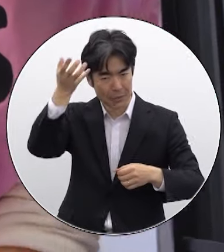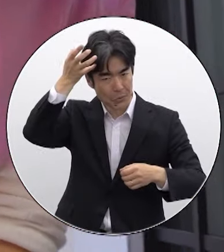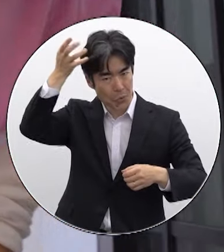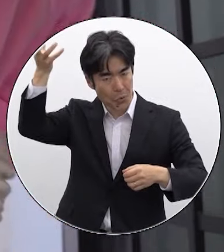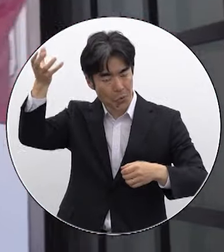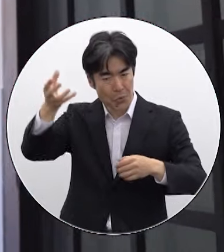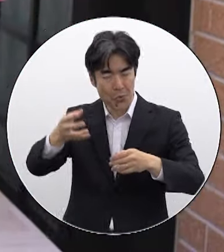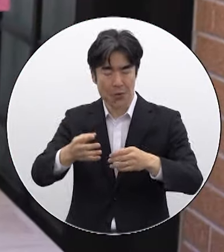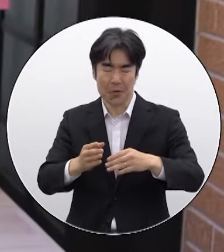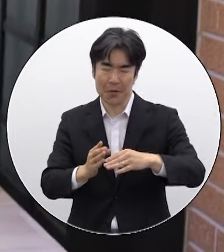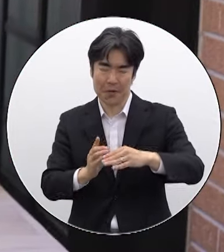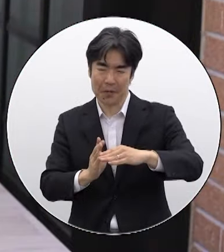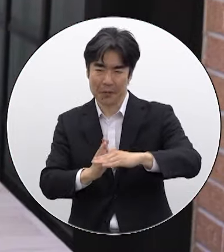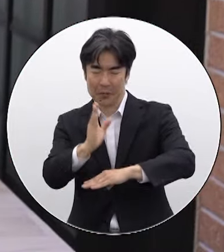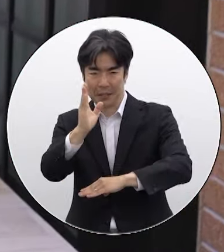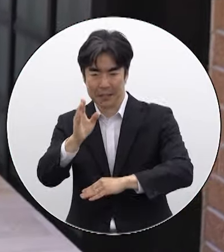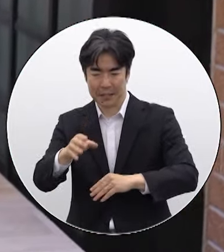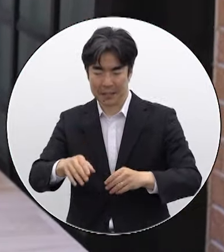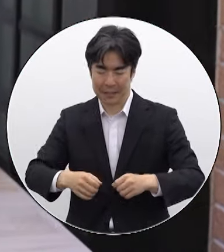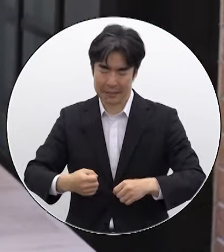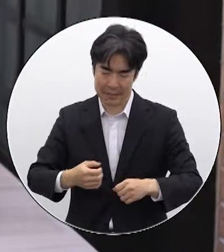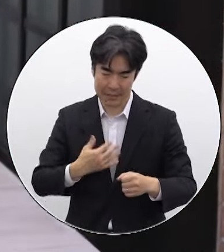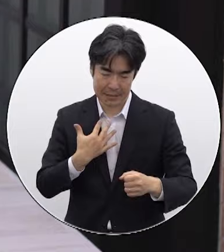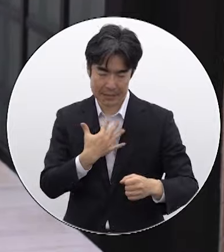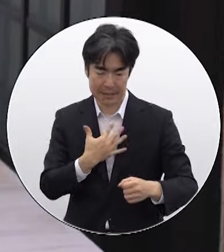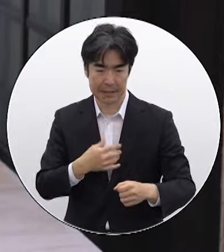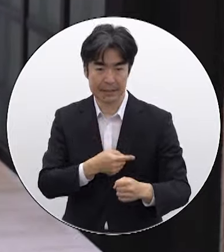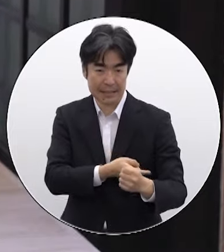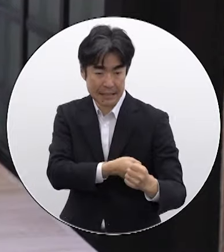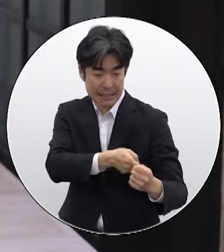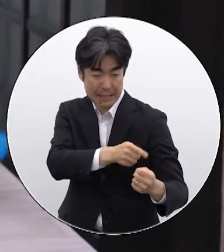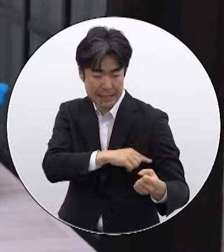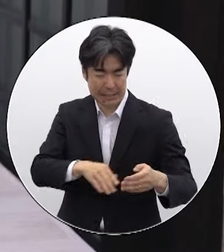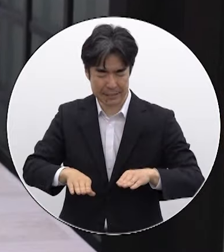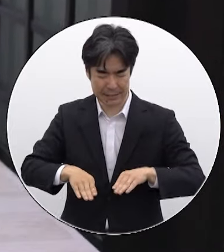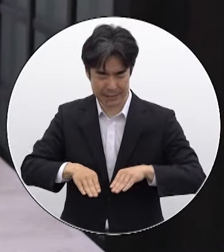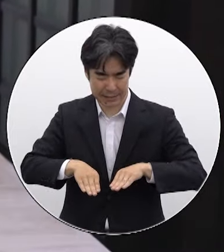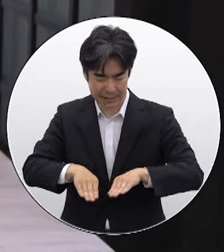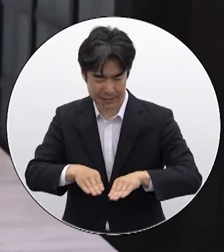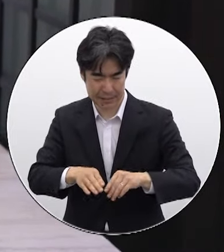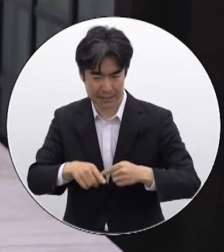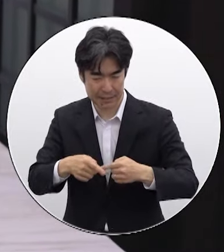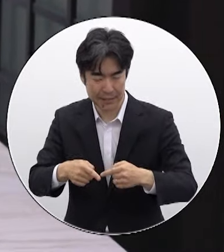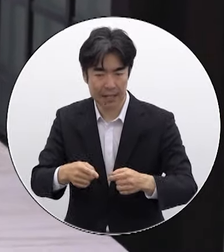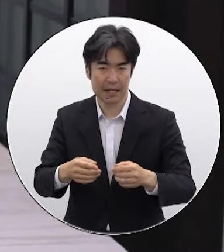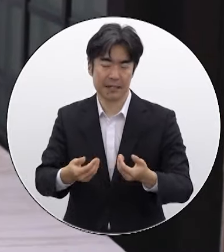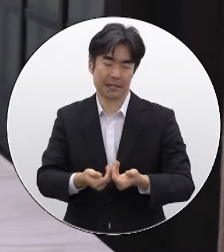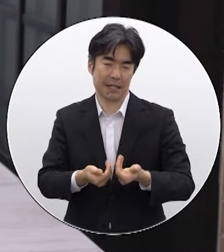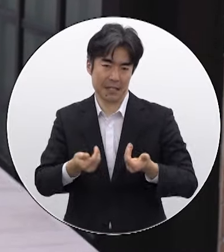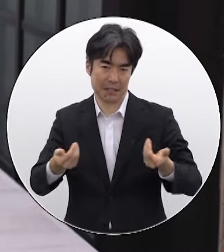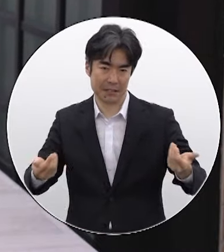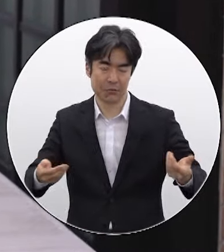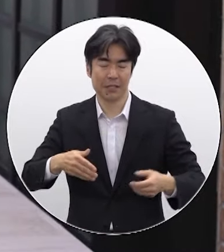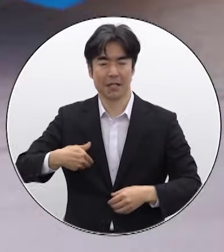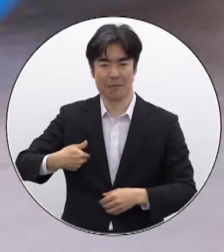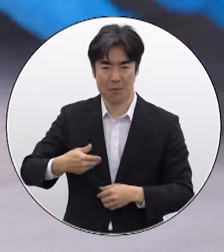。こんなにちょっと力出したの久しぶりかもしれないです。